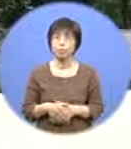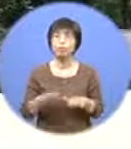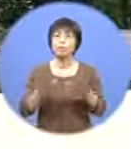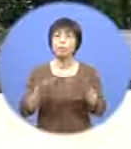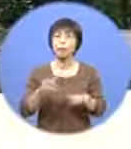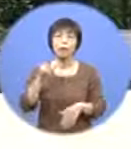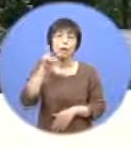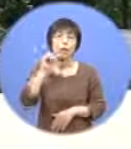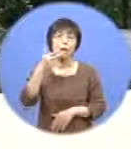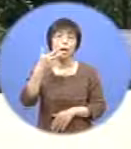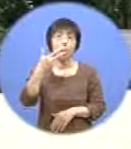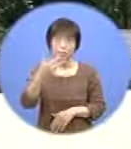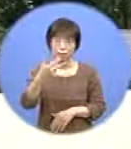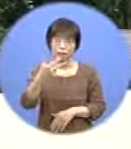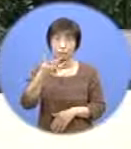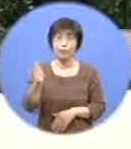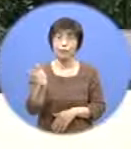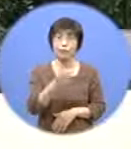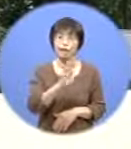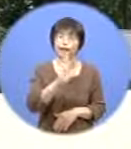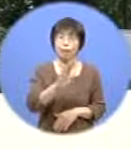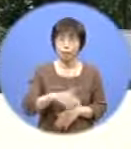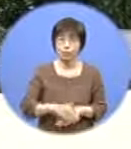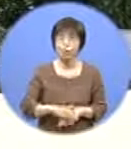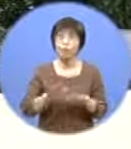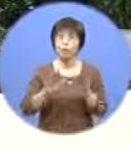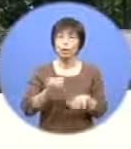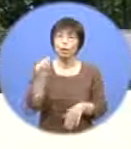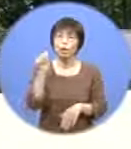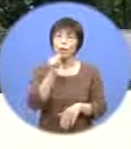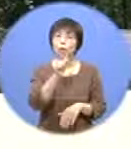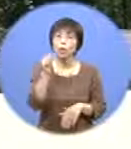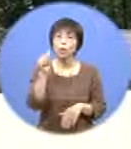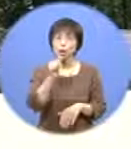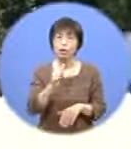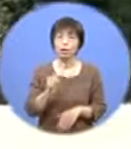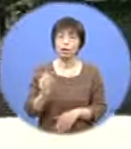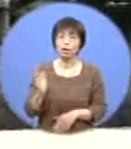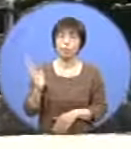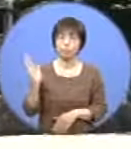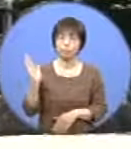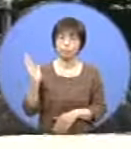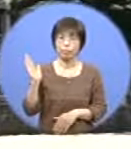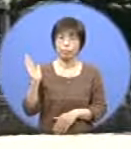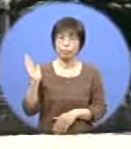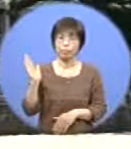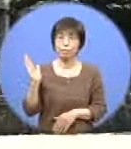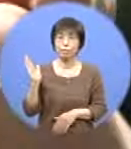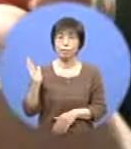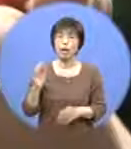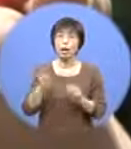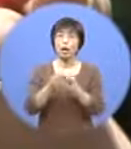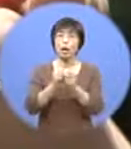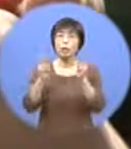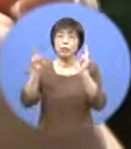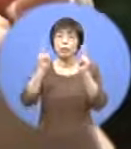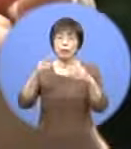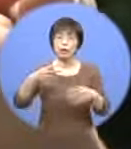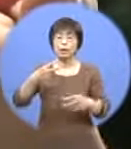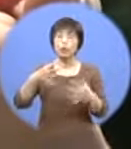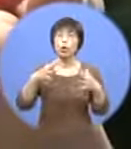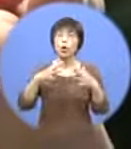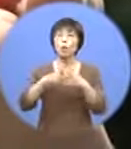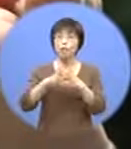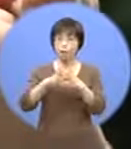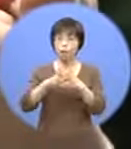今日は田辺市からのリポートです。今週ご紹介するプレミア和歌山はこちら、株式会社リノミアの